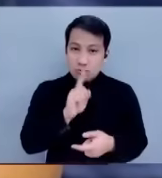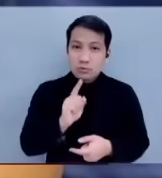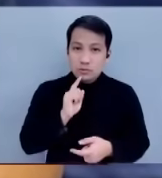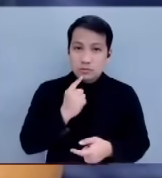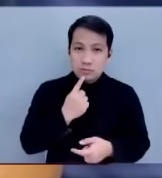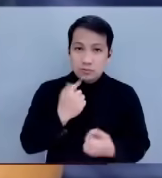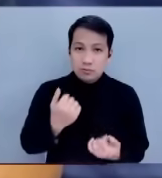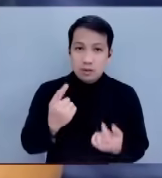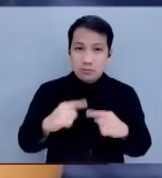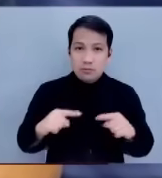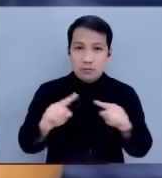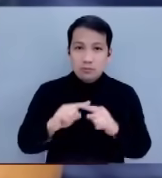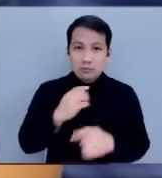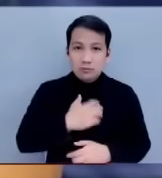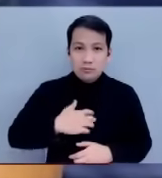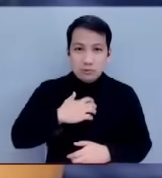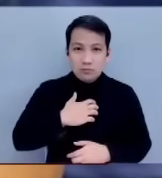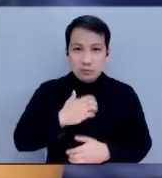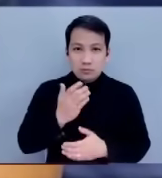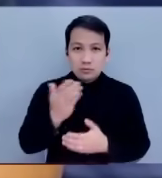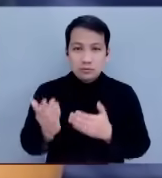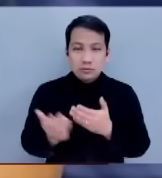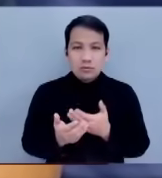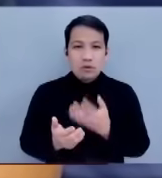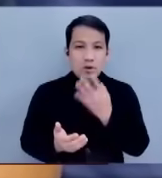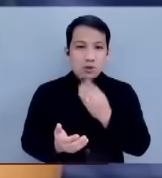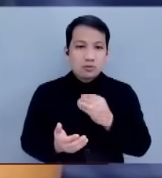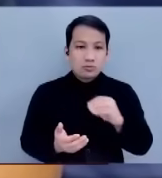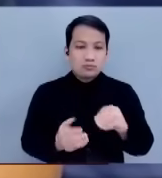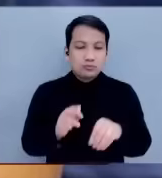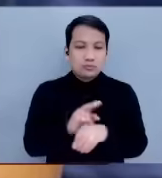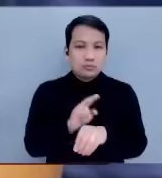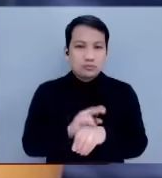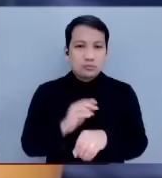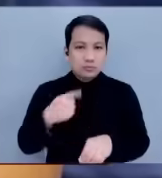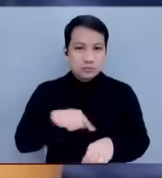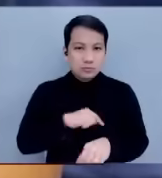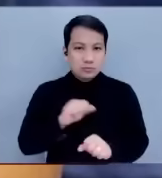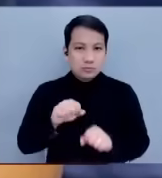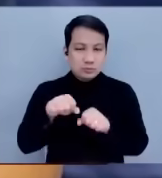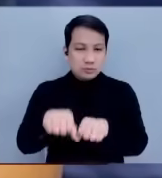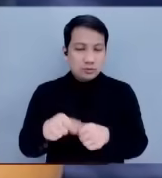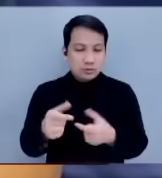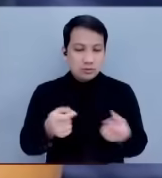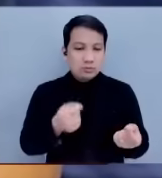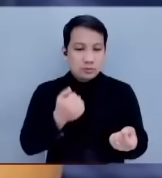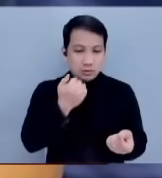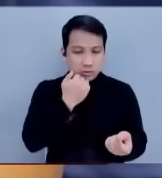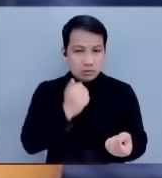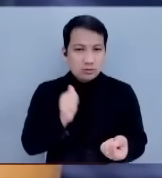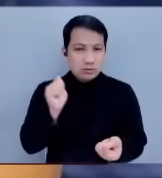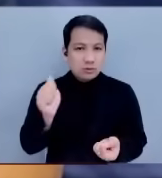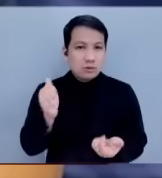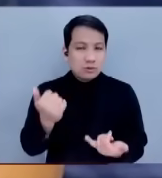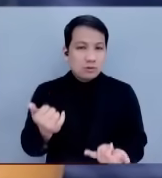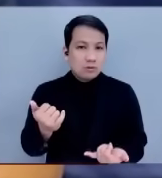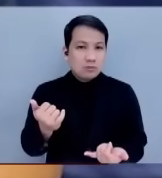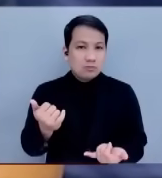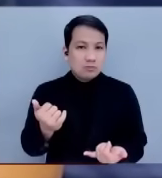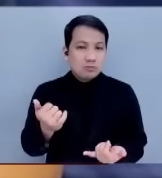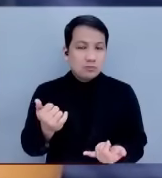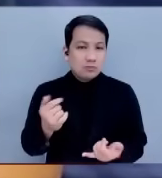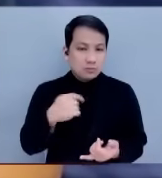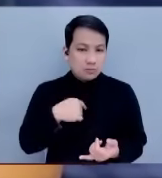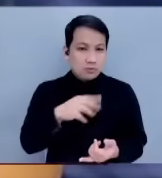with any users of our seas. If they commit mistakes, they commit offense in our waters, we will